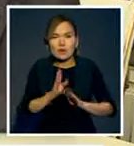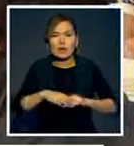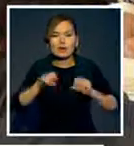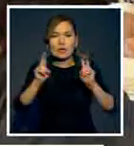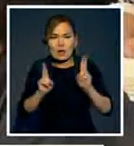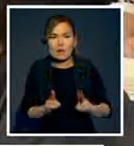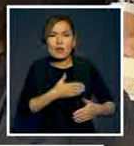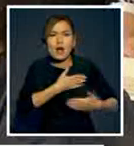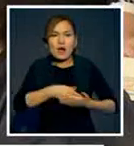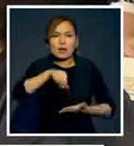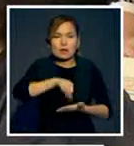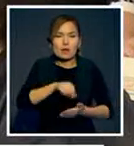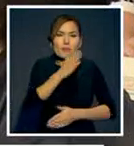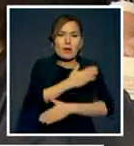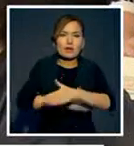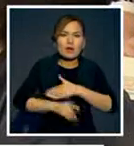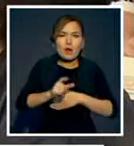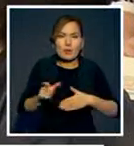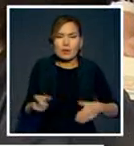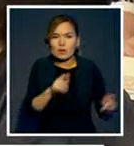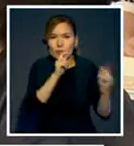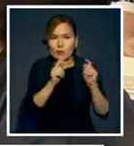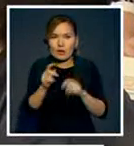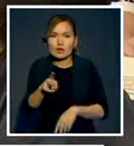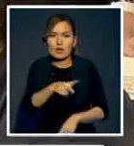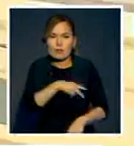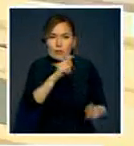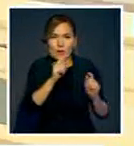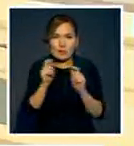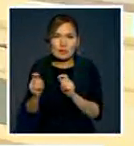өміріне белсене араласып жүрген мүмкіндігі шектеулі жандар марапатталды.